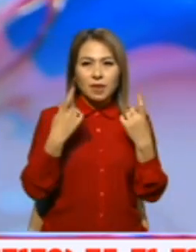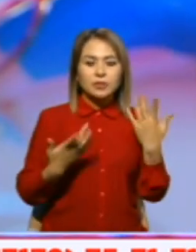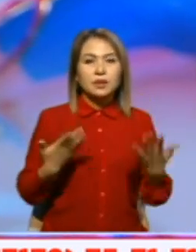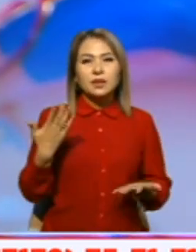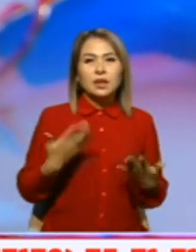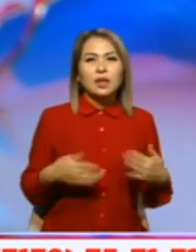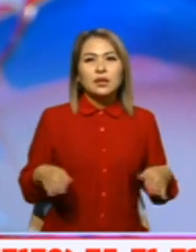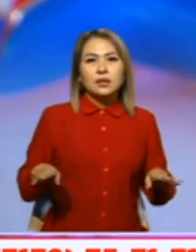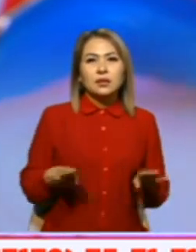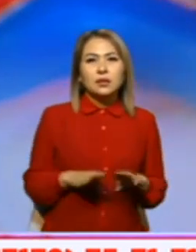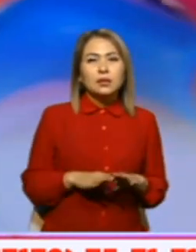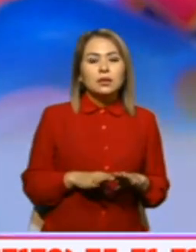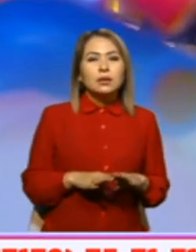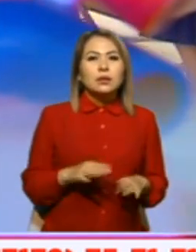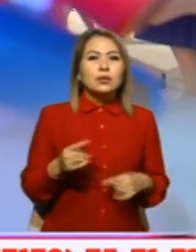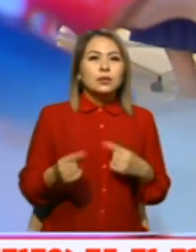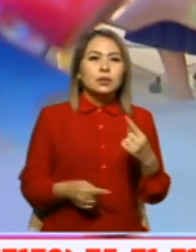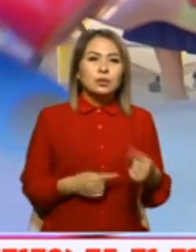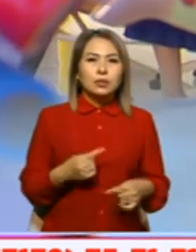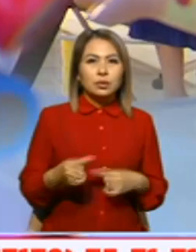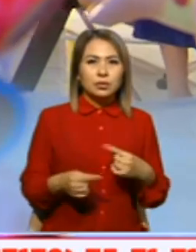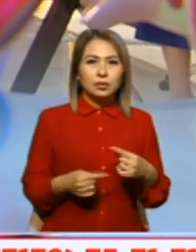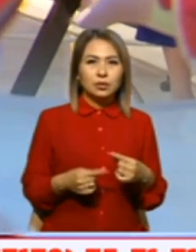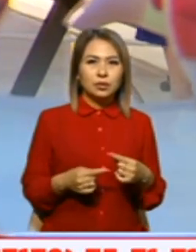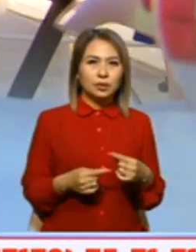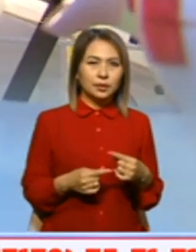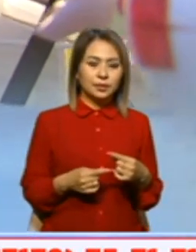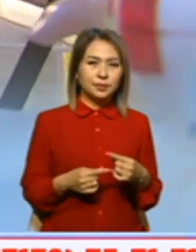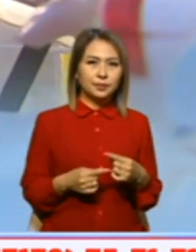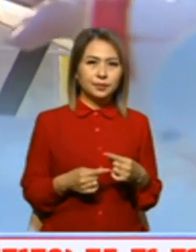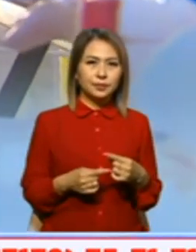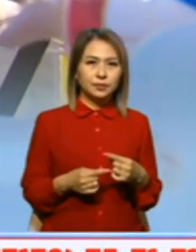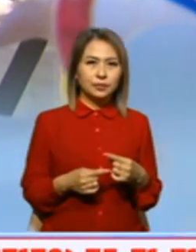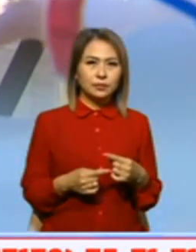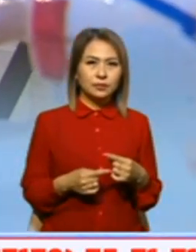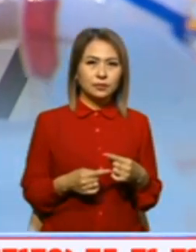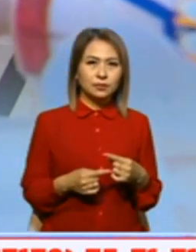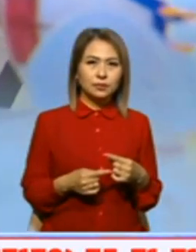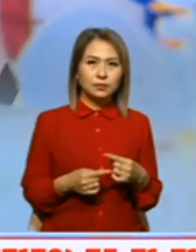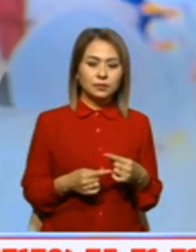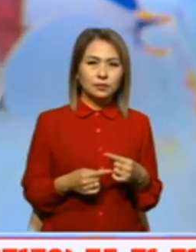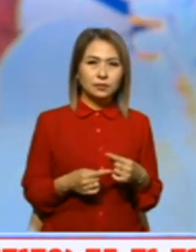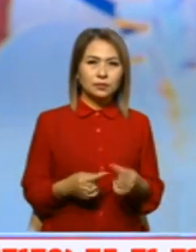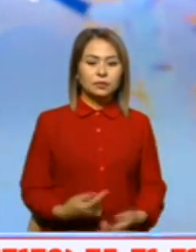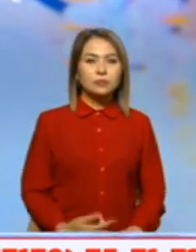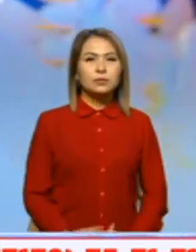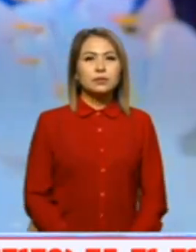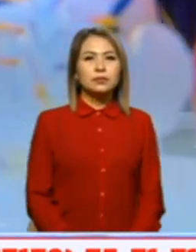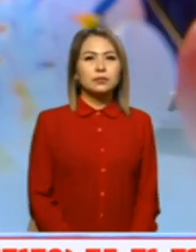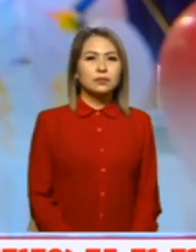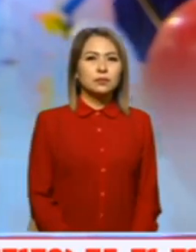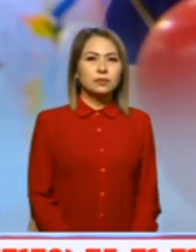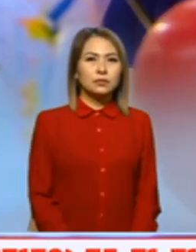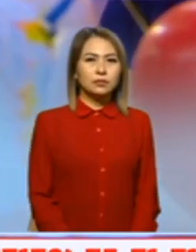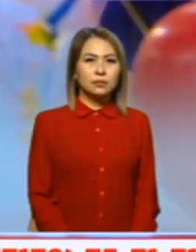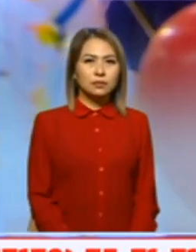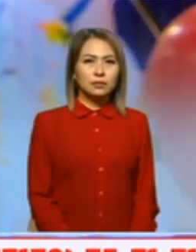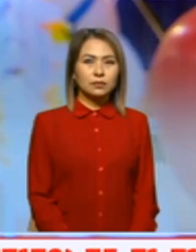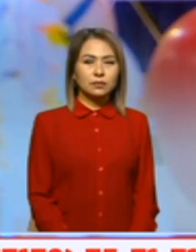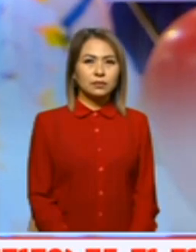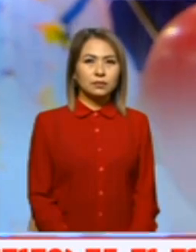да бір моногенді, гендік ауруларға бізге не болса,